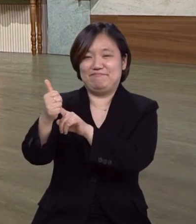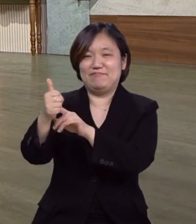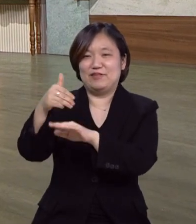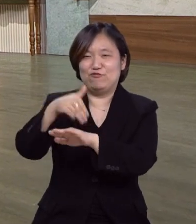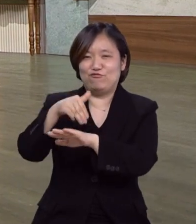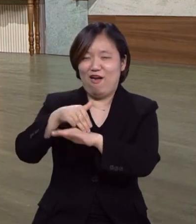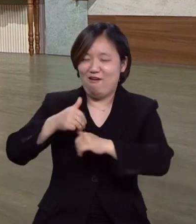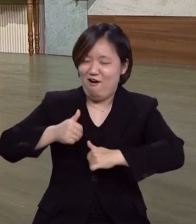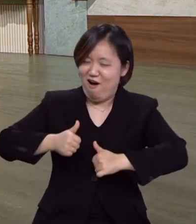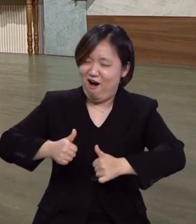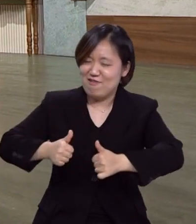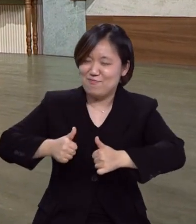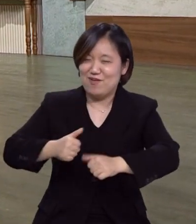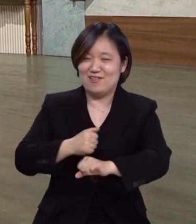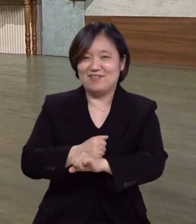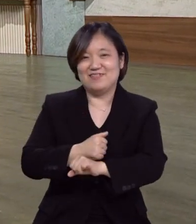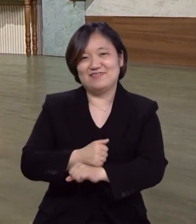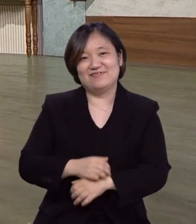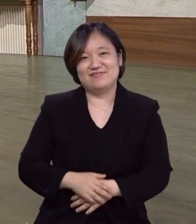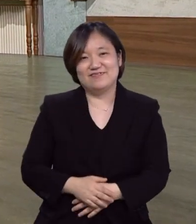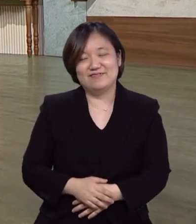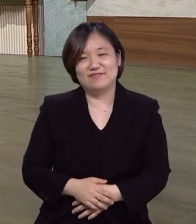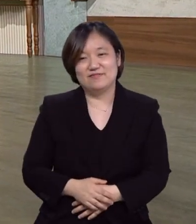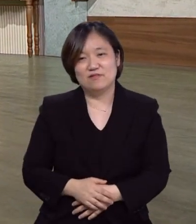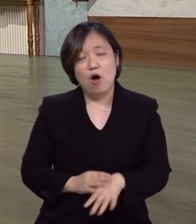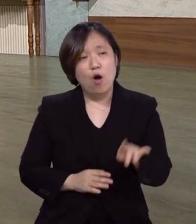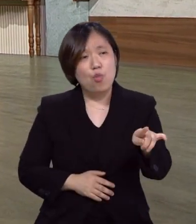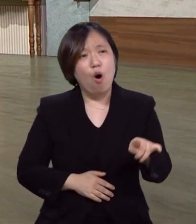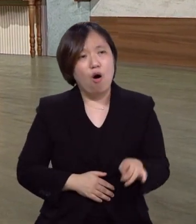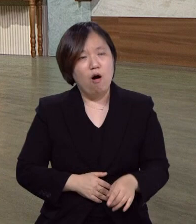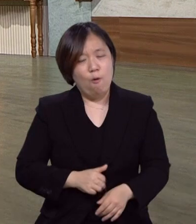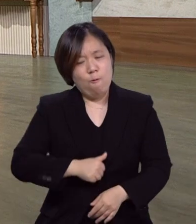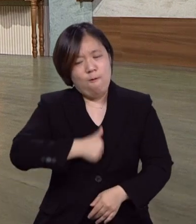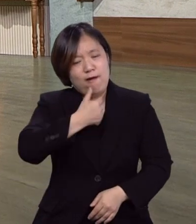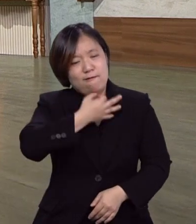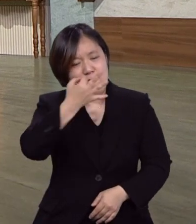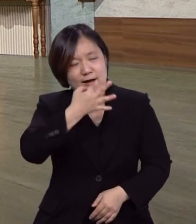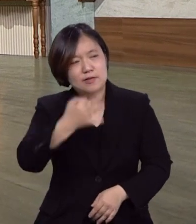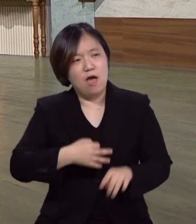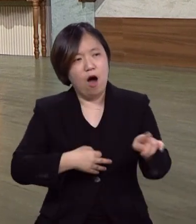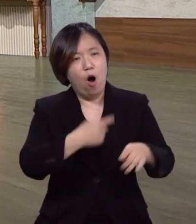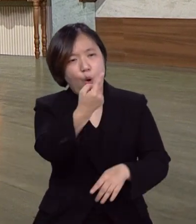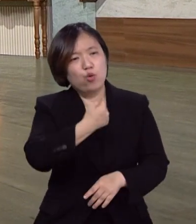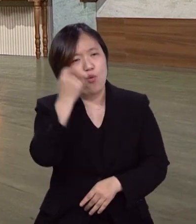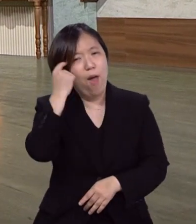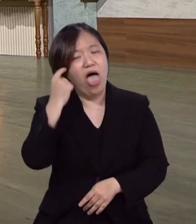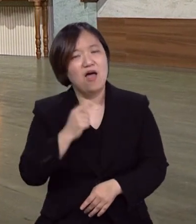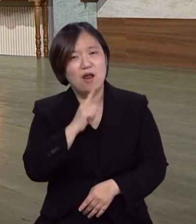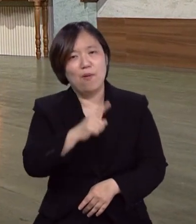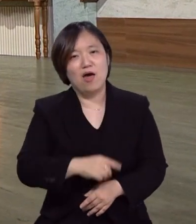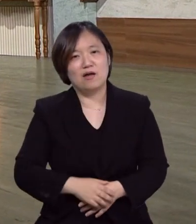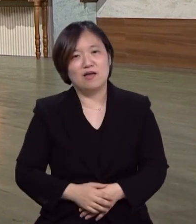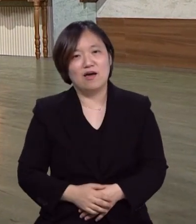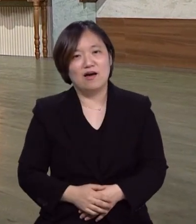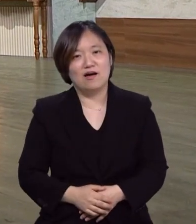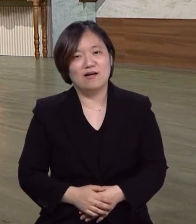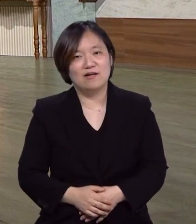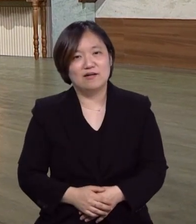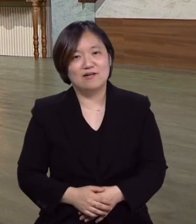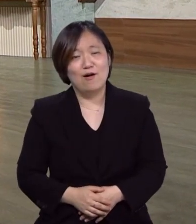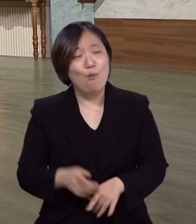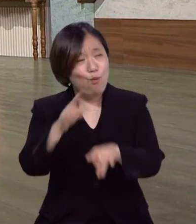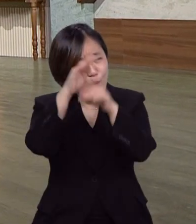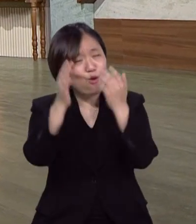거겠죠 너 여기 뭐 하러 왔나 하고 고함을 버럭 지르더랍니다 다 아시면서